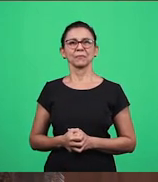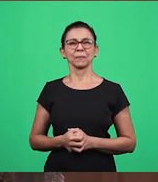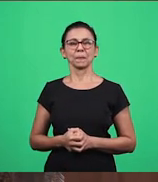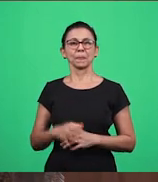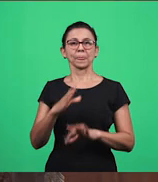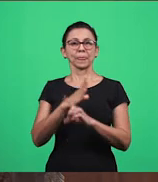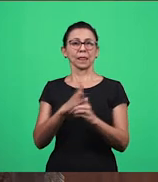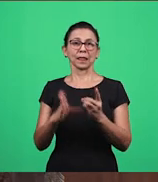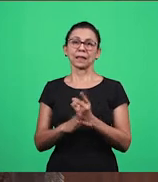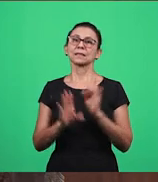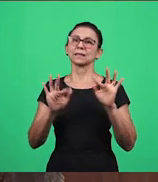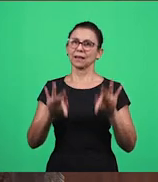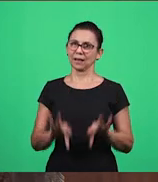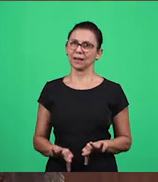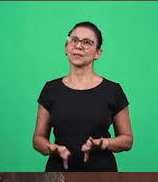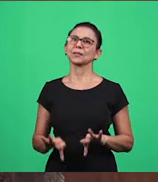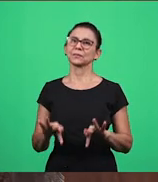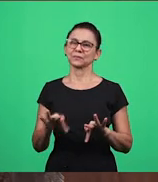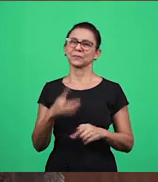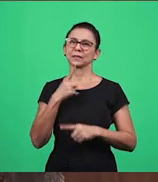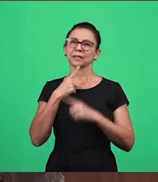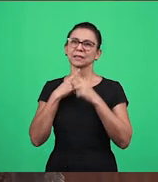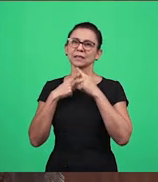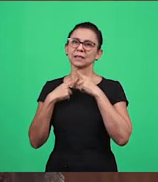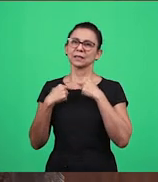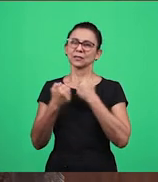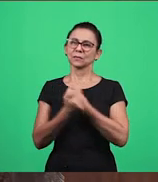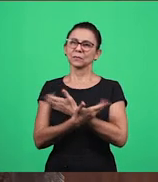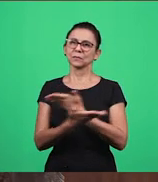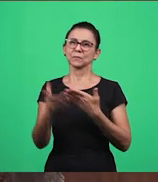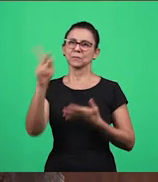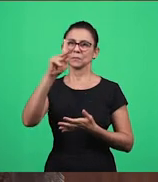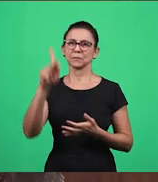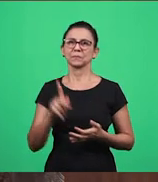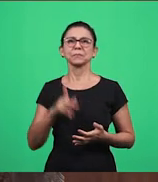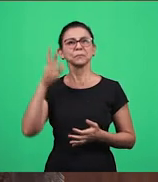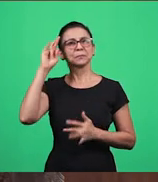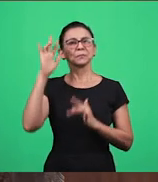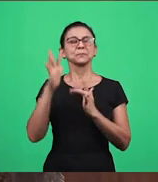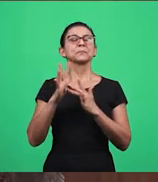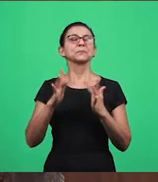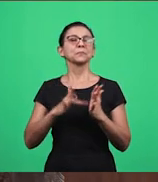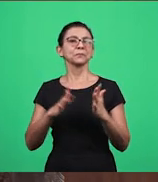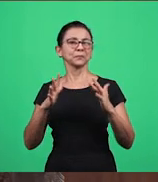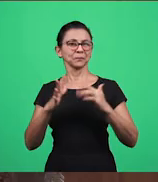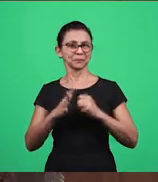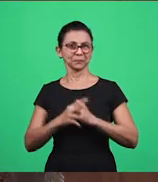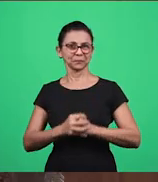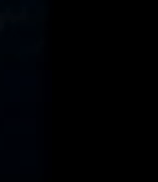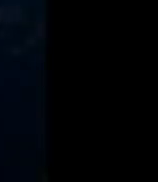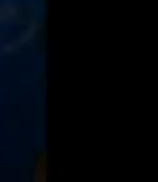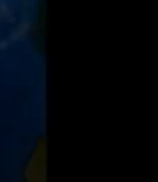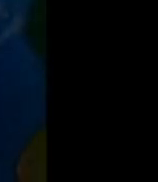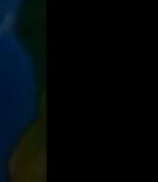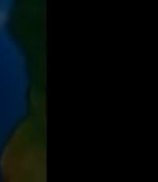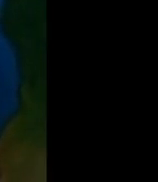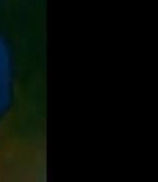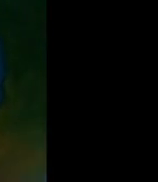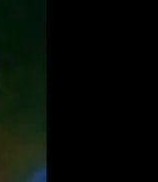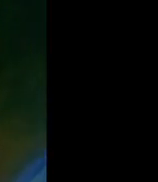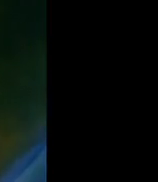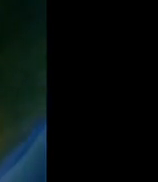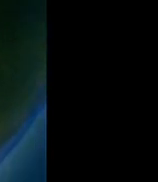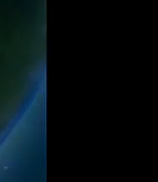Аминь. Аминь. Наше богослужение закончено. Мы желаем всем вам мир Господа Иисуса.